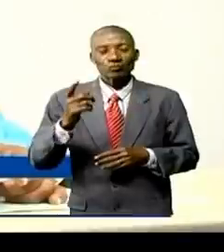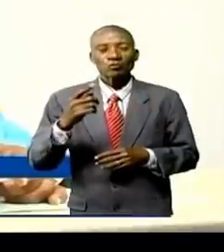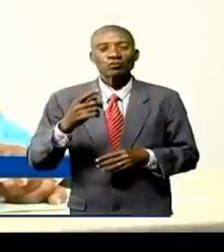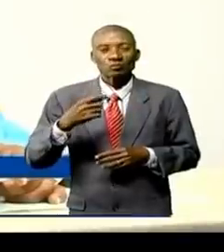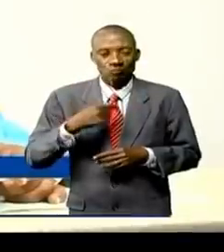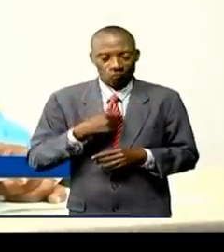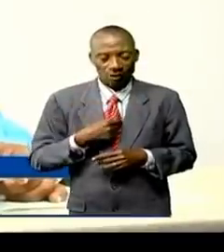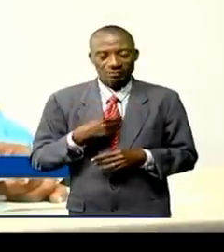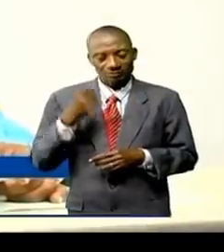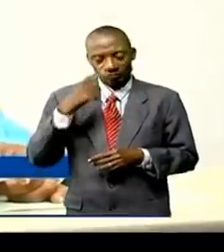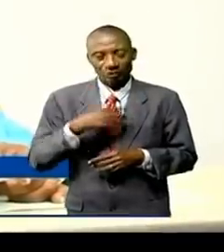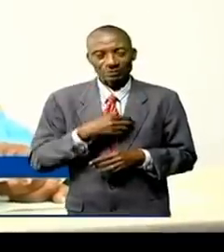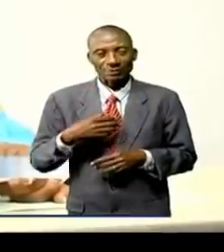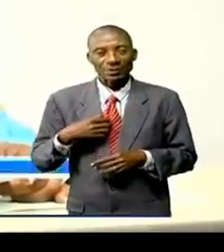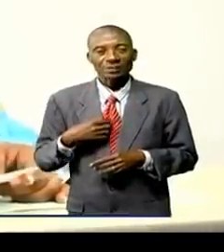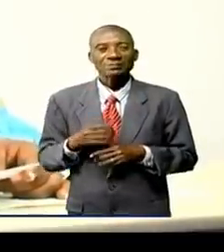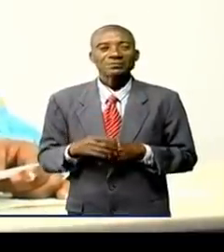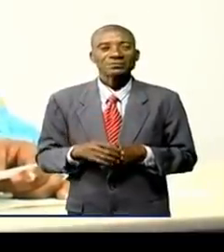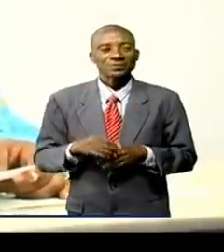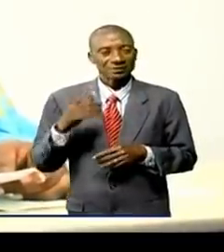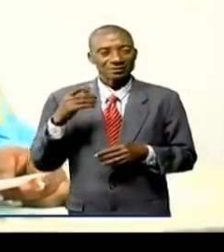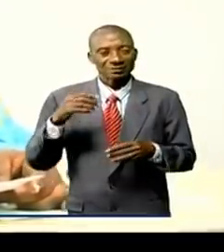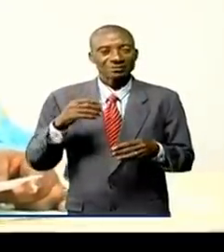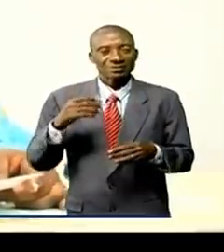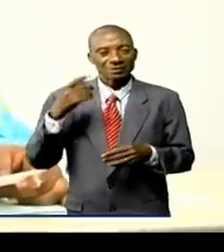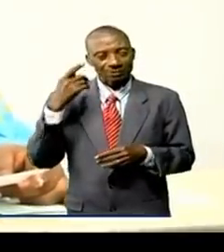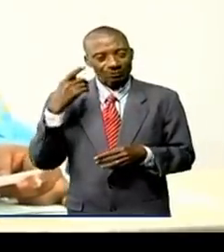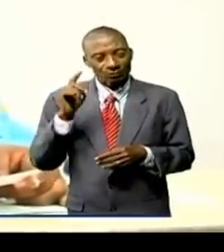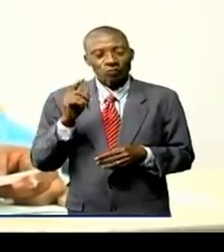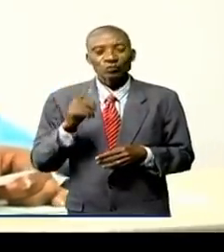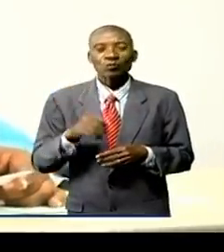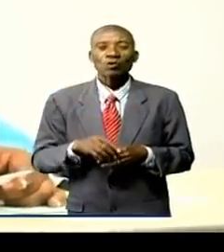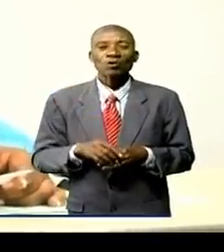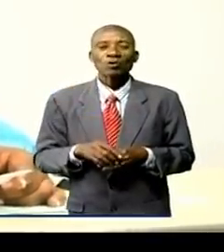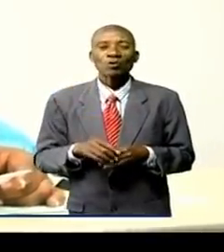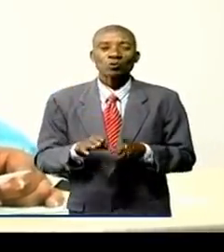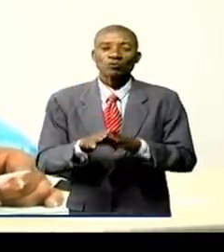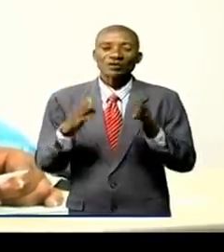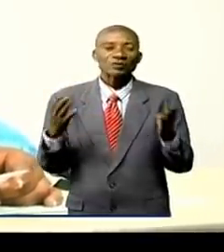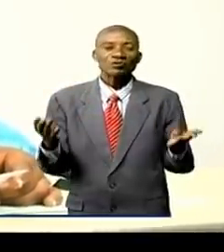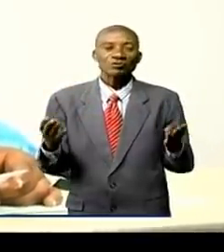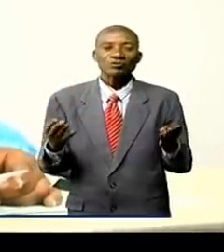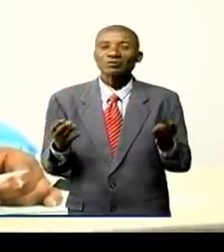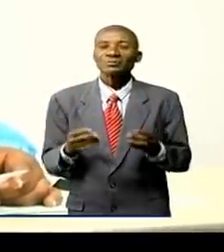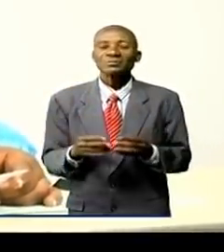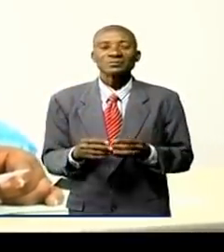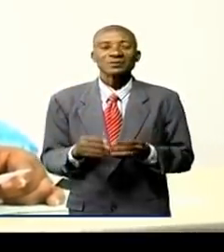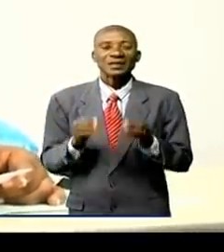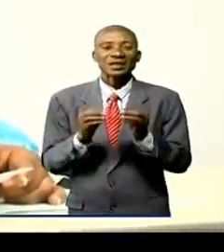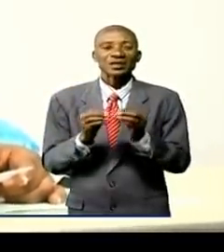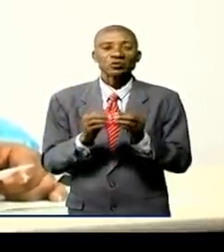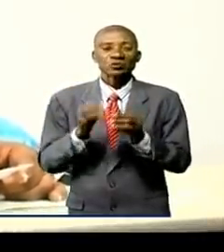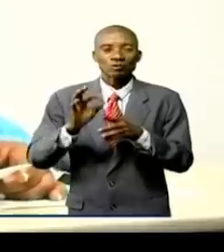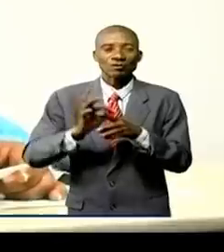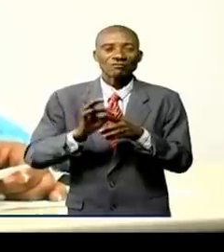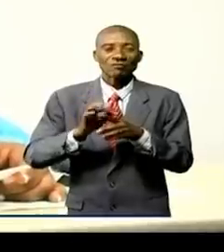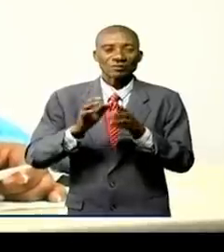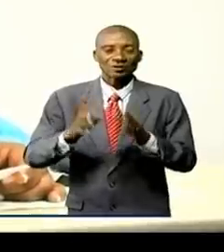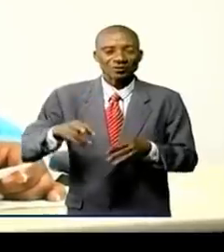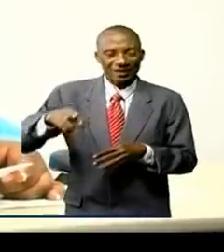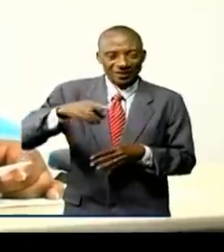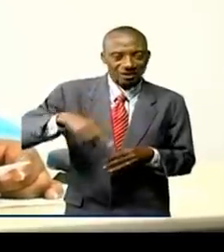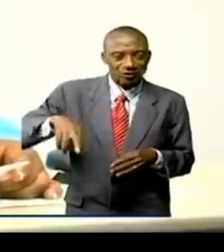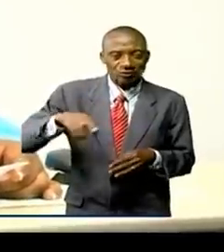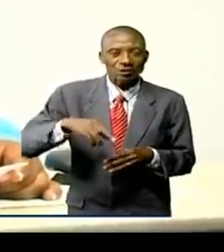procéder dans ces belles amphithéâtres de l'INRB à l'ouverture de la session des formations régionales